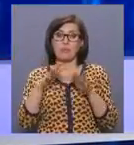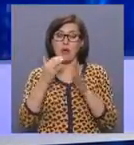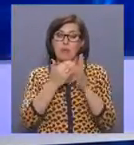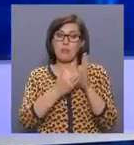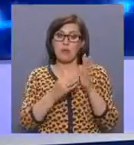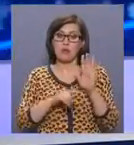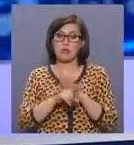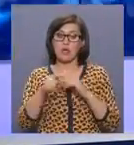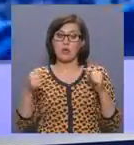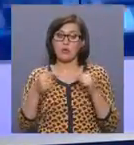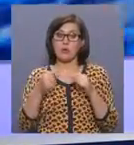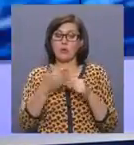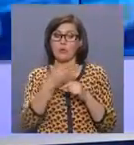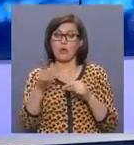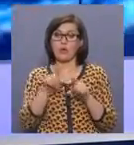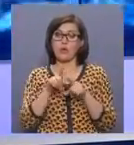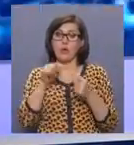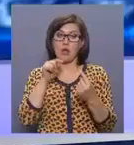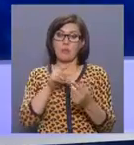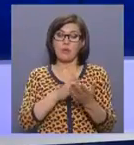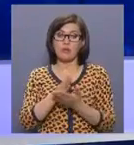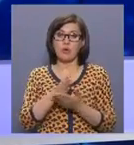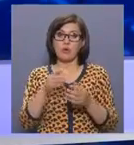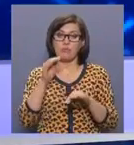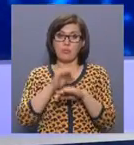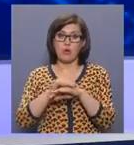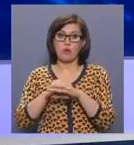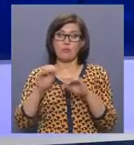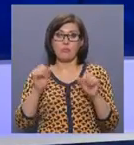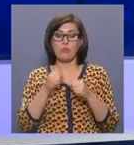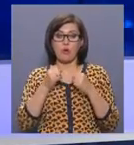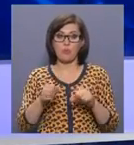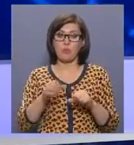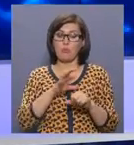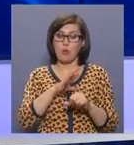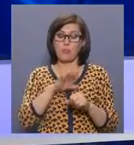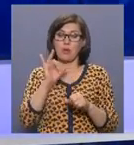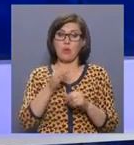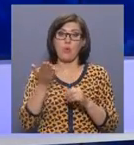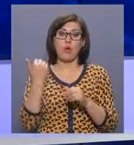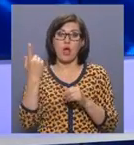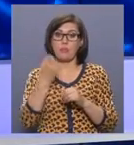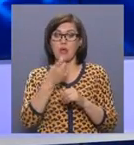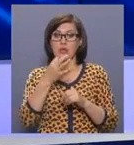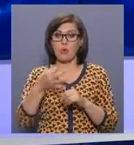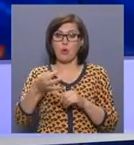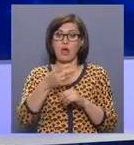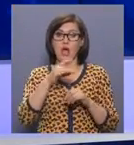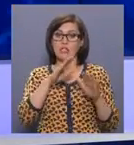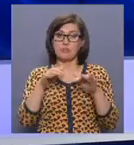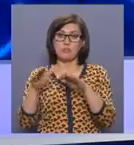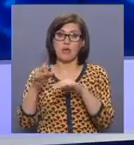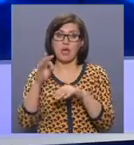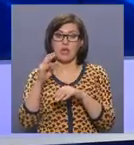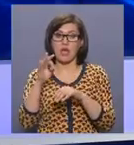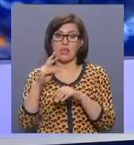бағдарламаның нақты осы вирус түріне қарсы бағытталғанын дәлелдеу мүмкін болмай отыр. Өткен аптада Атырау облысы Каспий теңізіндегі